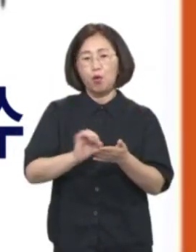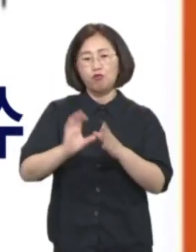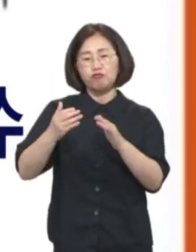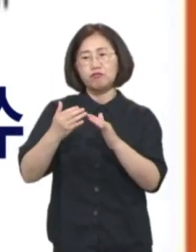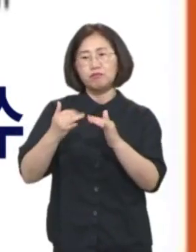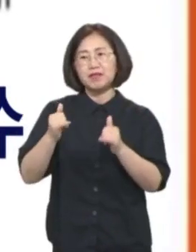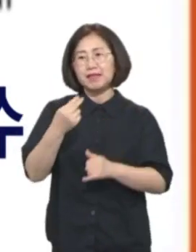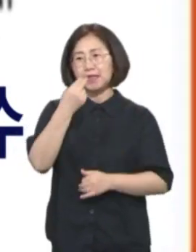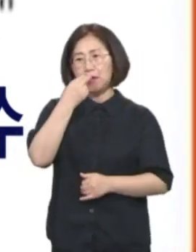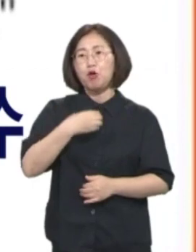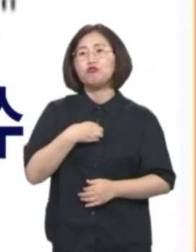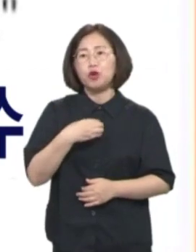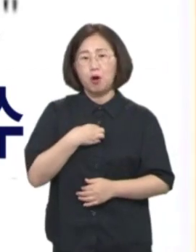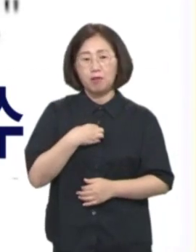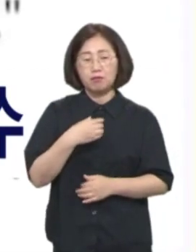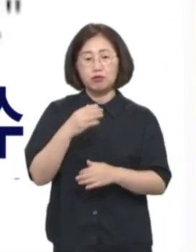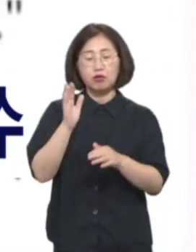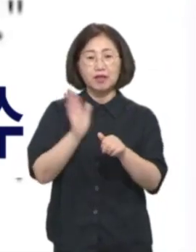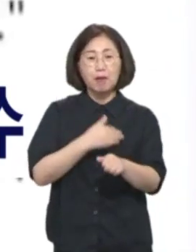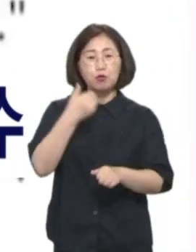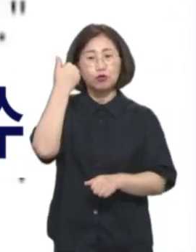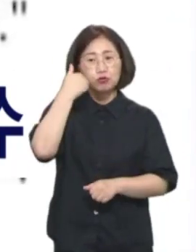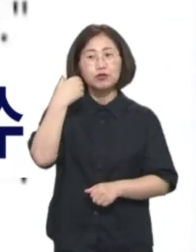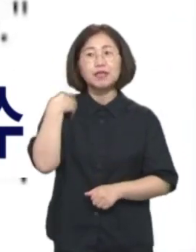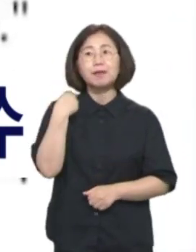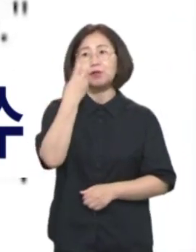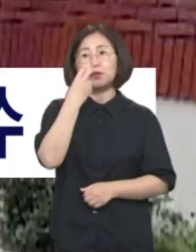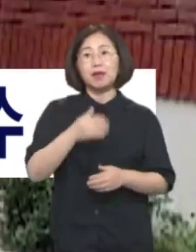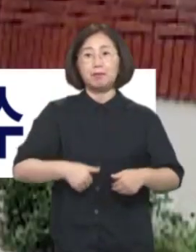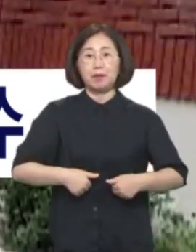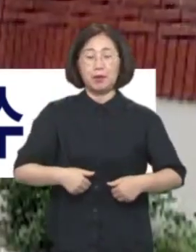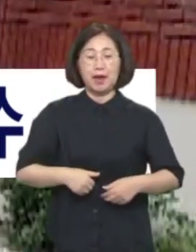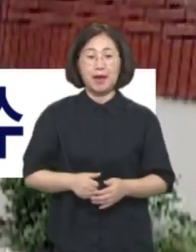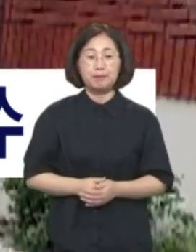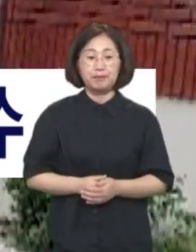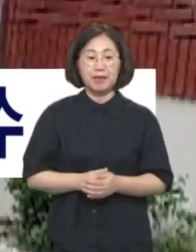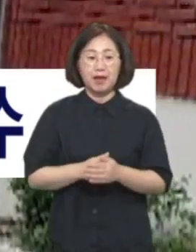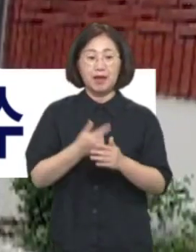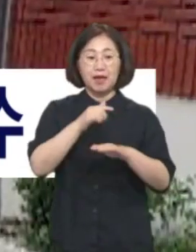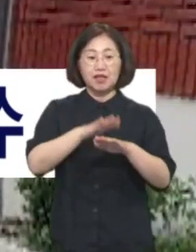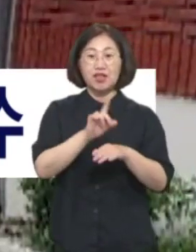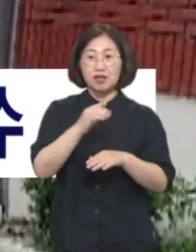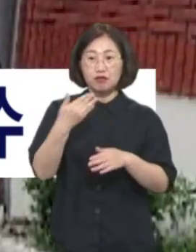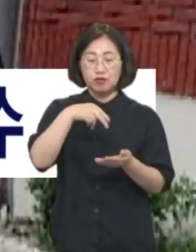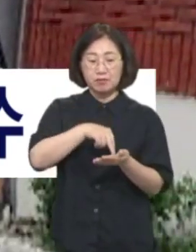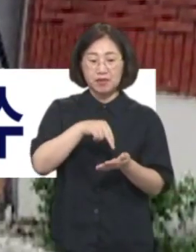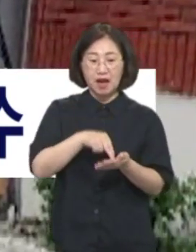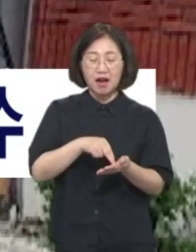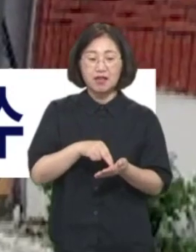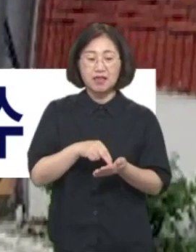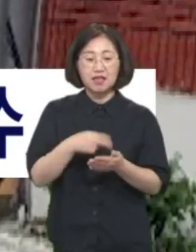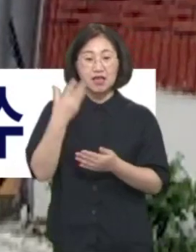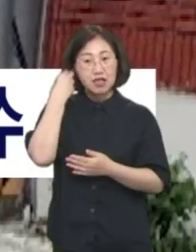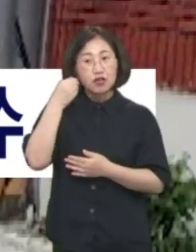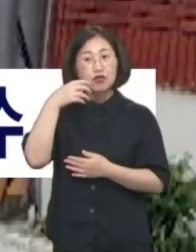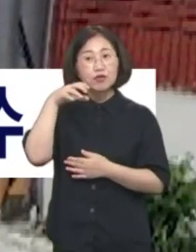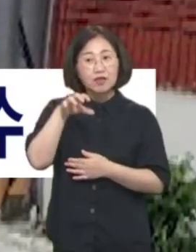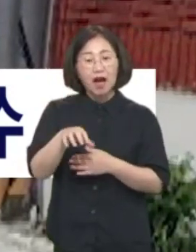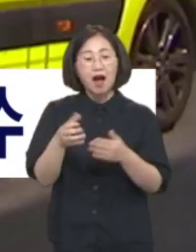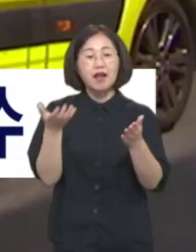행위라며 책임 소재 규명을 촉구한 바 있습니다. 대전 소방본부는 이에 대해 해당 구급차는 기숙사 입소